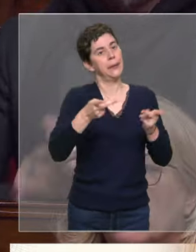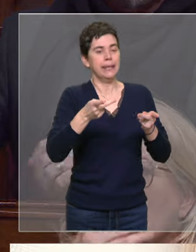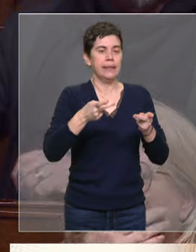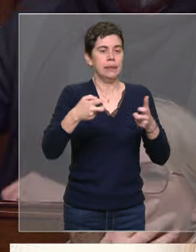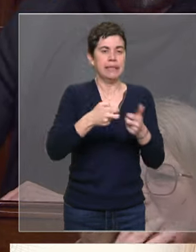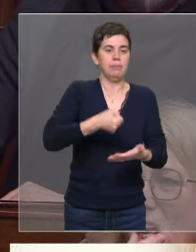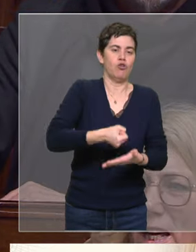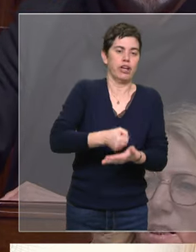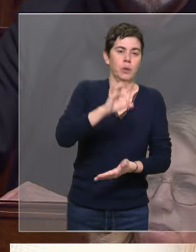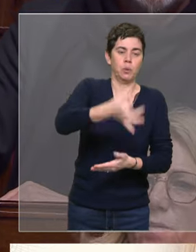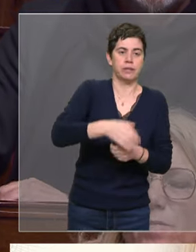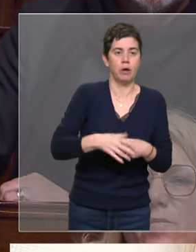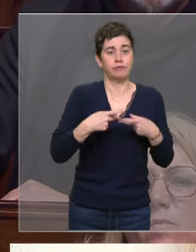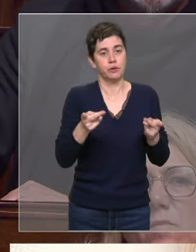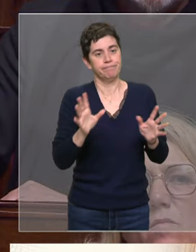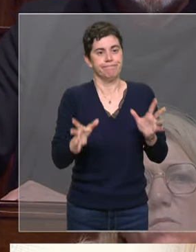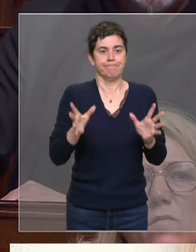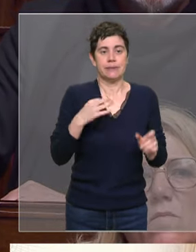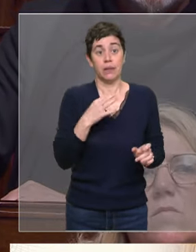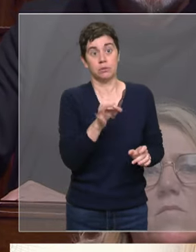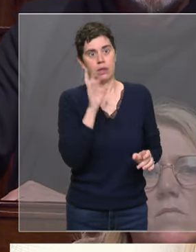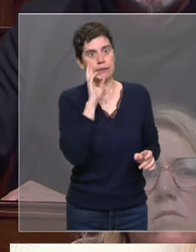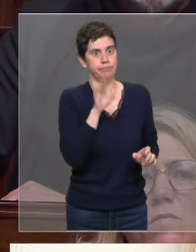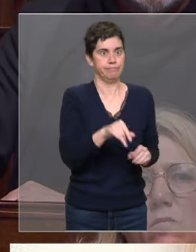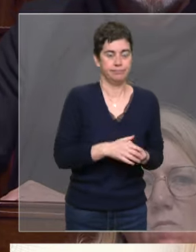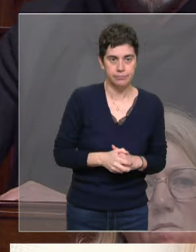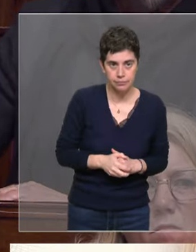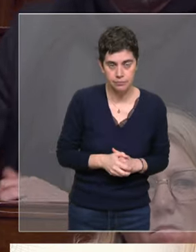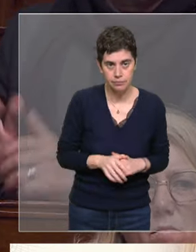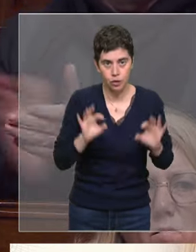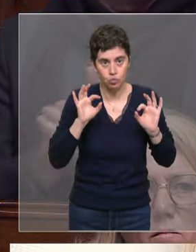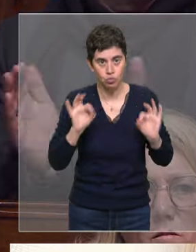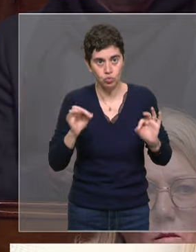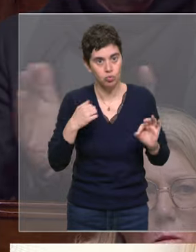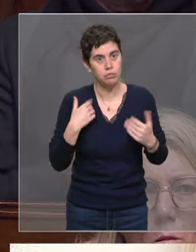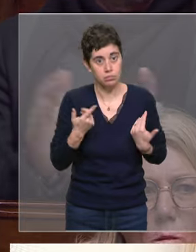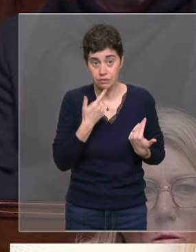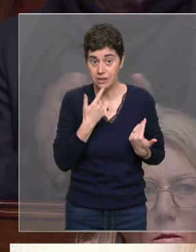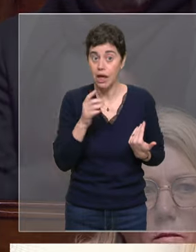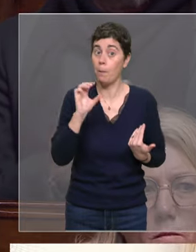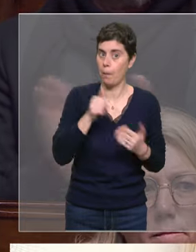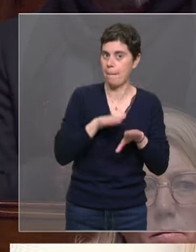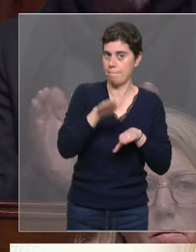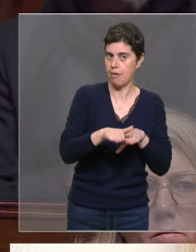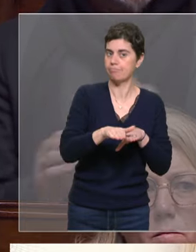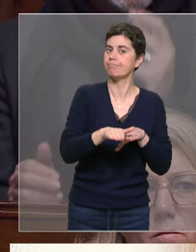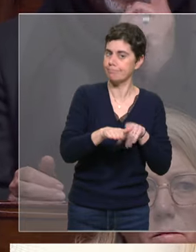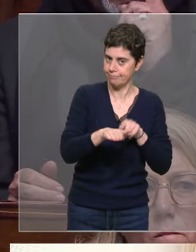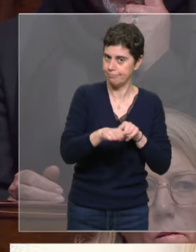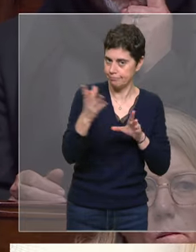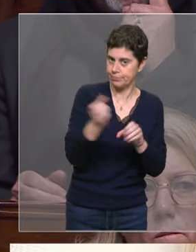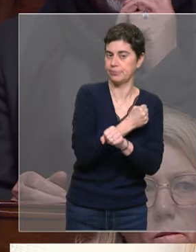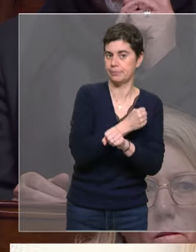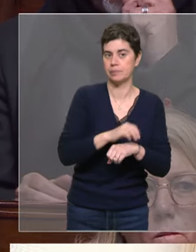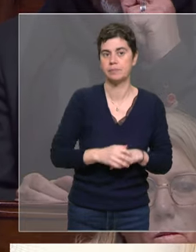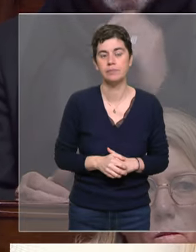et à avouer à demi-mot que nous avions raison. Je considère que c'est un premier point gagné. Monsieur